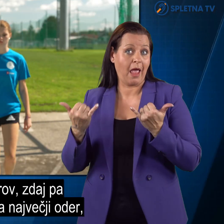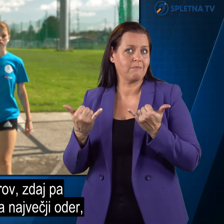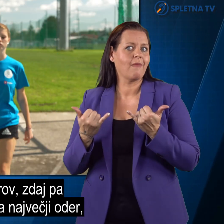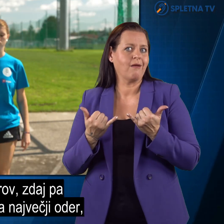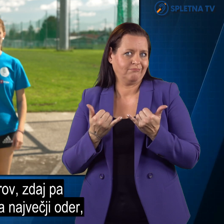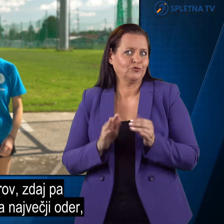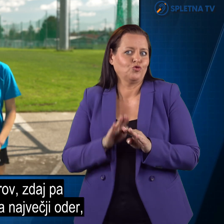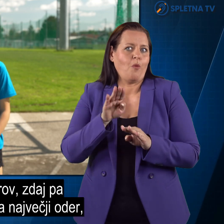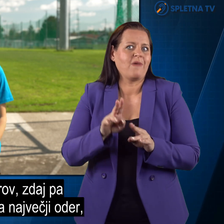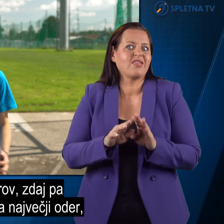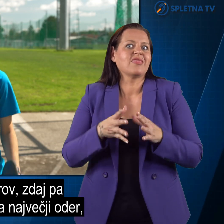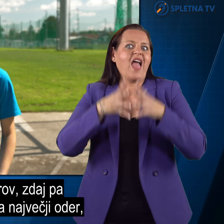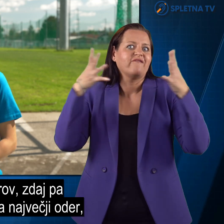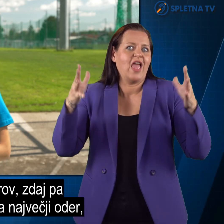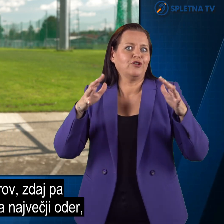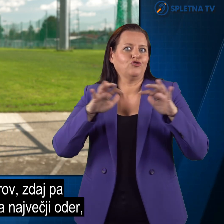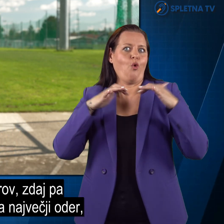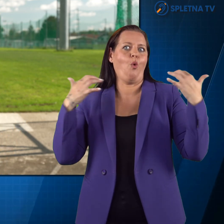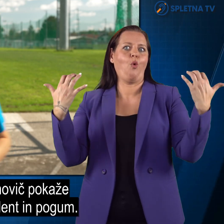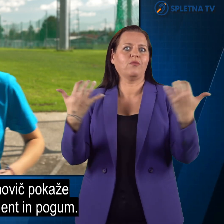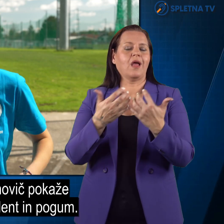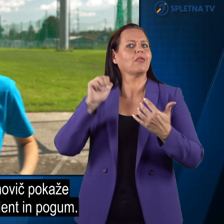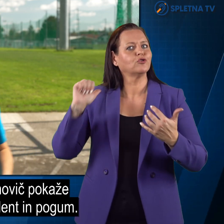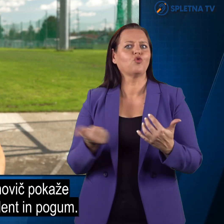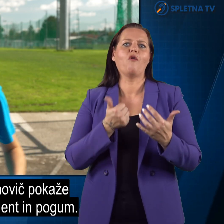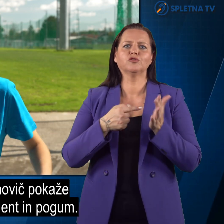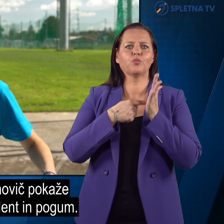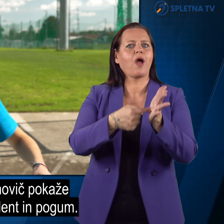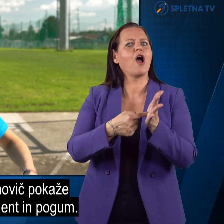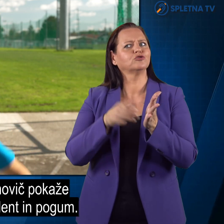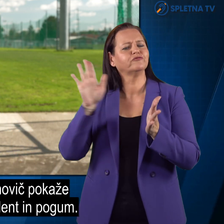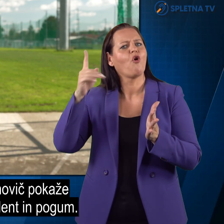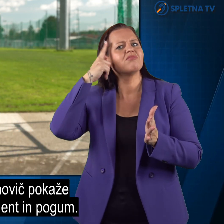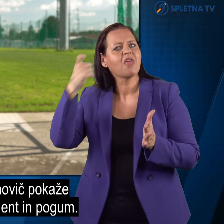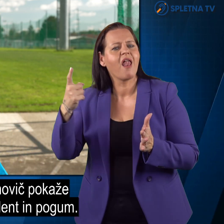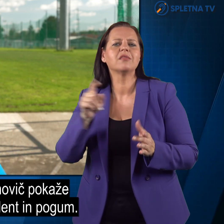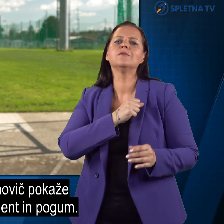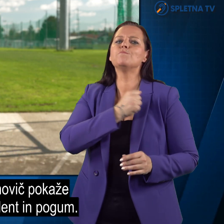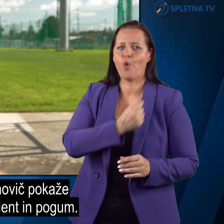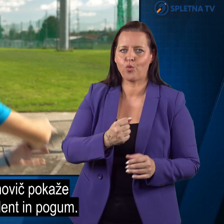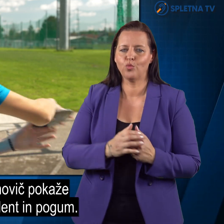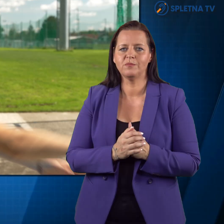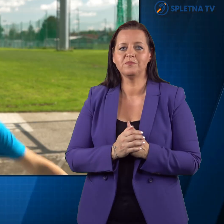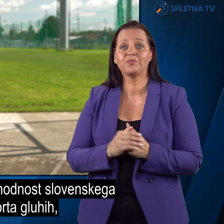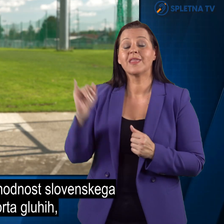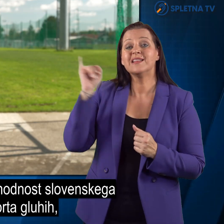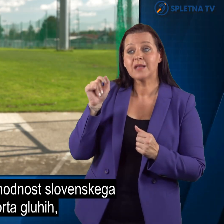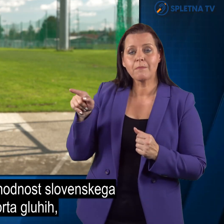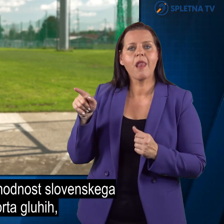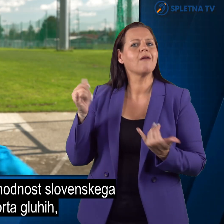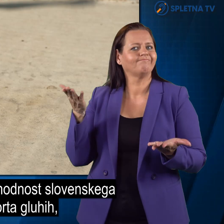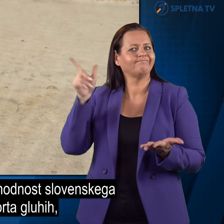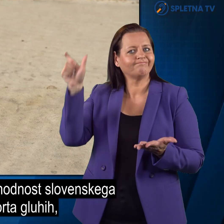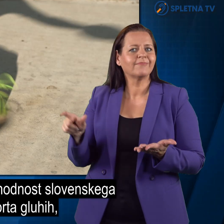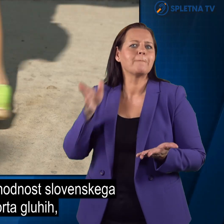stopa na največji oder, da vnovič pokaže svoj talent in pogum. Izabela je